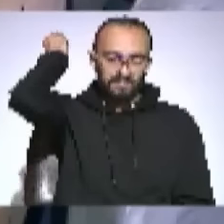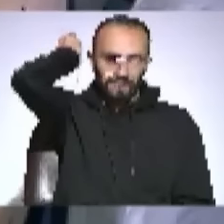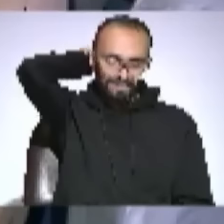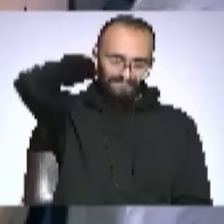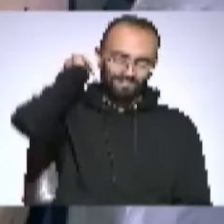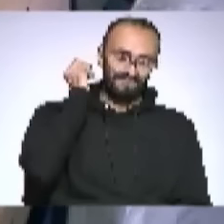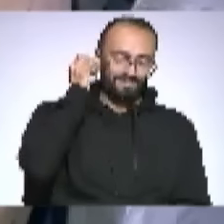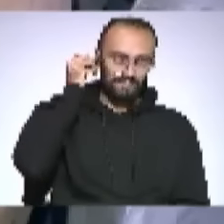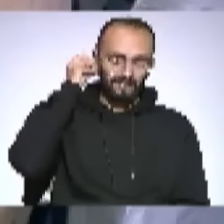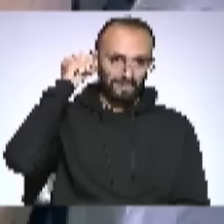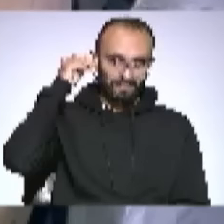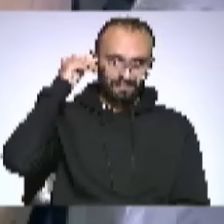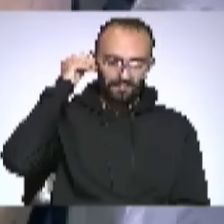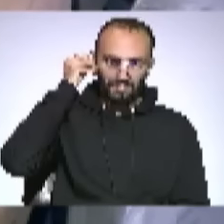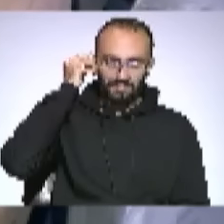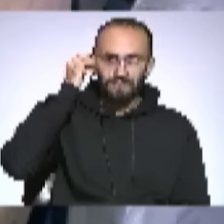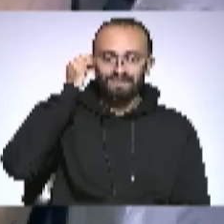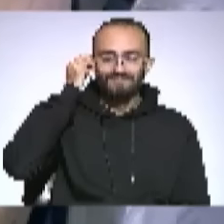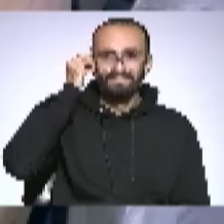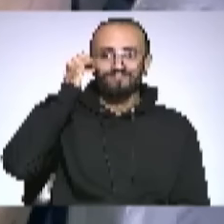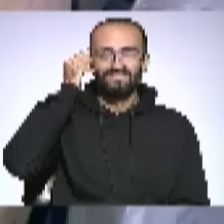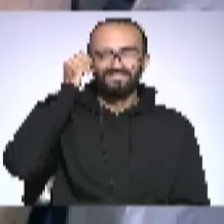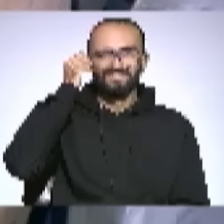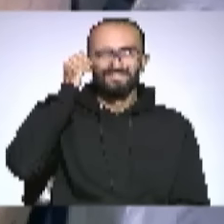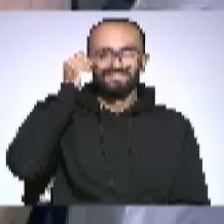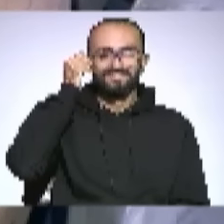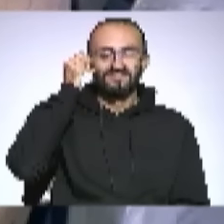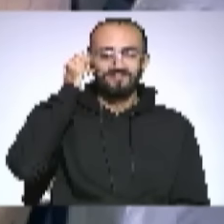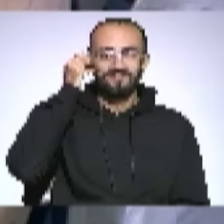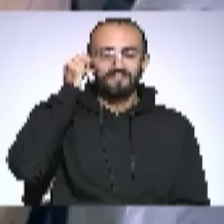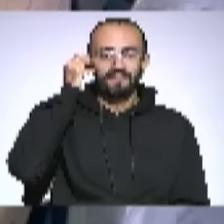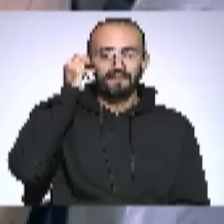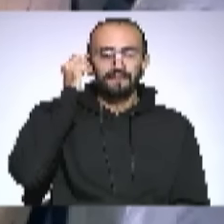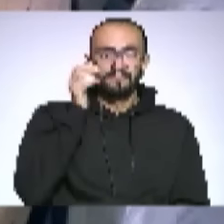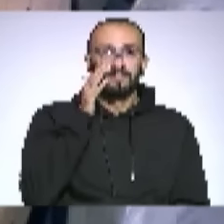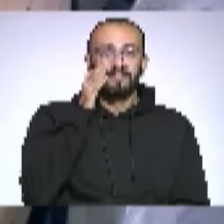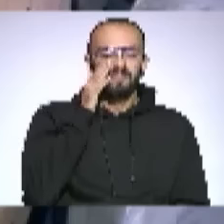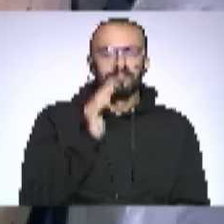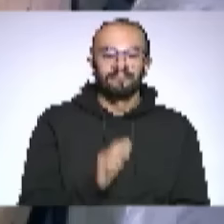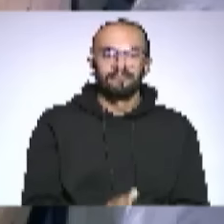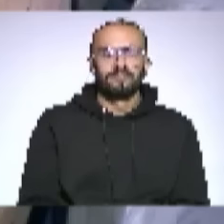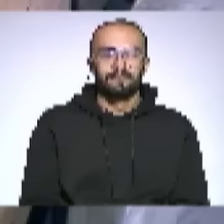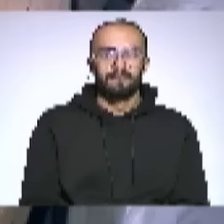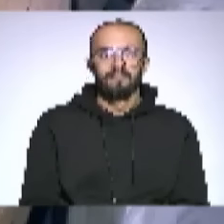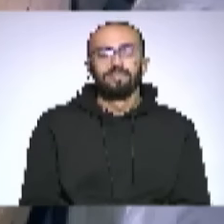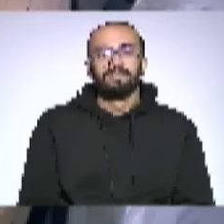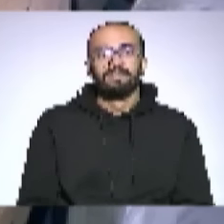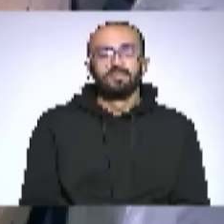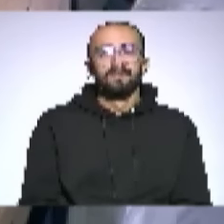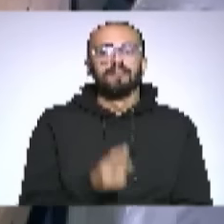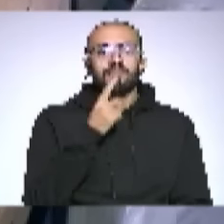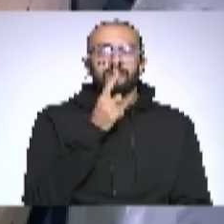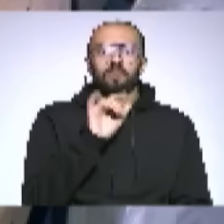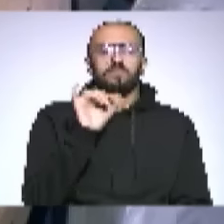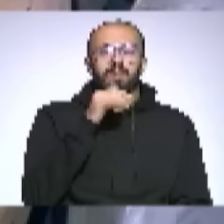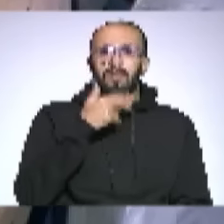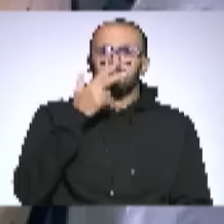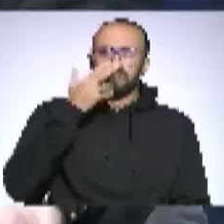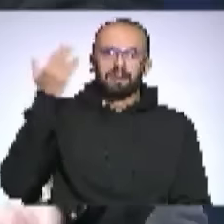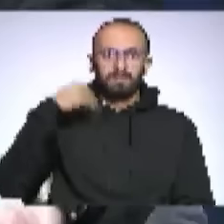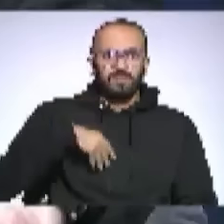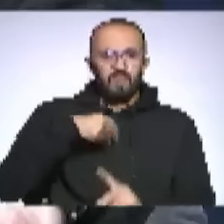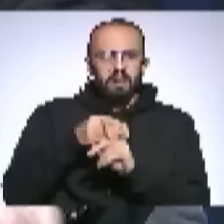طول عمري انا طول عمري بحب سيدنا بس للاسف يعني يعني هي معارفش حصلت ازاي بس يعني لا هننسى